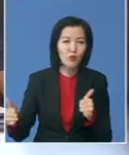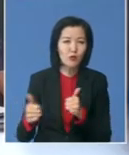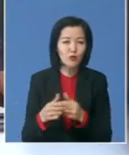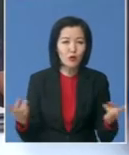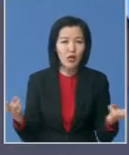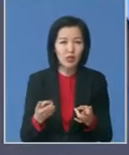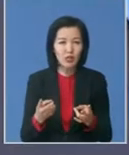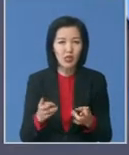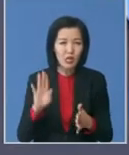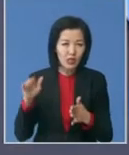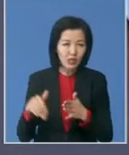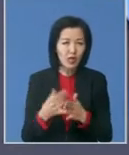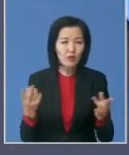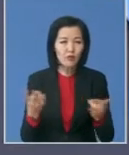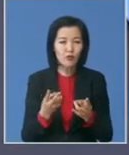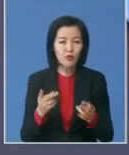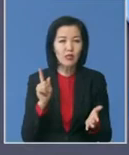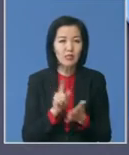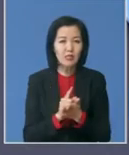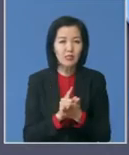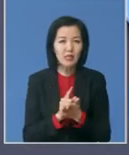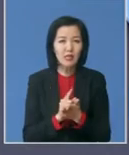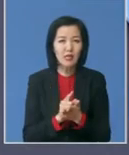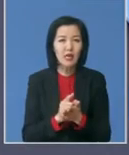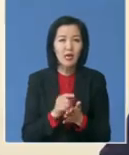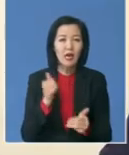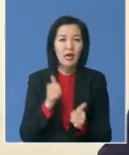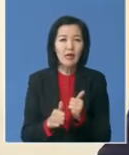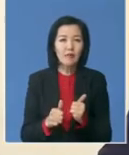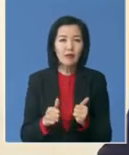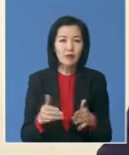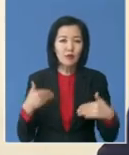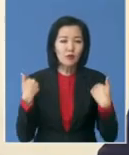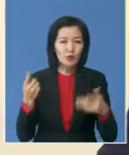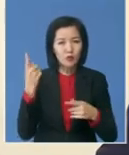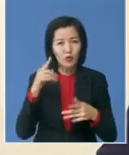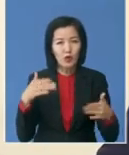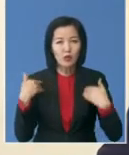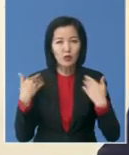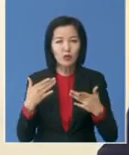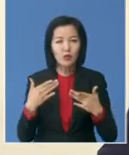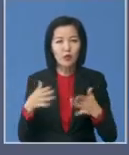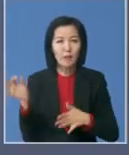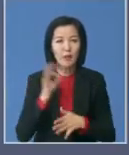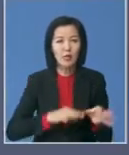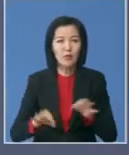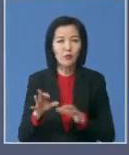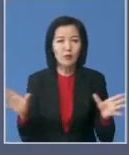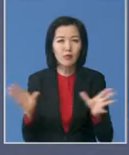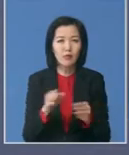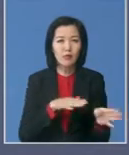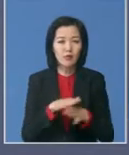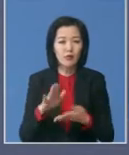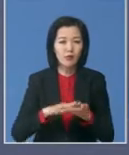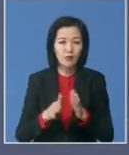тиіс деді сөз алғандар. Бұл бағытта әрбірі өз ұсыныс пікірлерін айтты. Пайдалы жобаларды бірлесе атқаруға